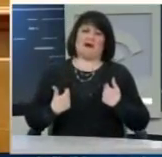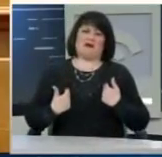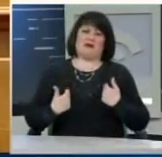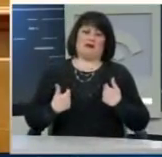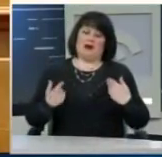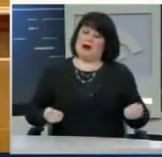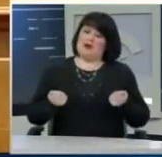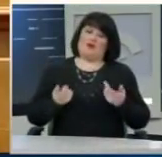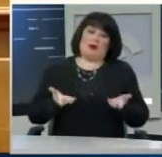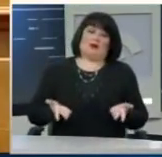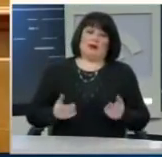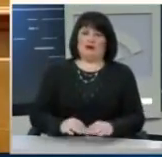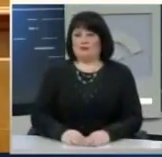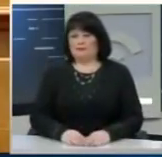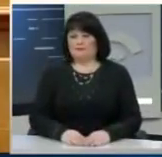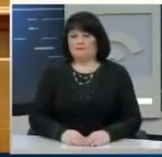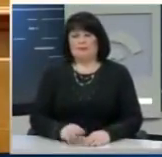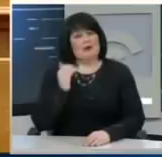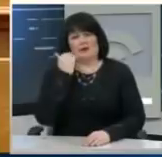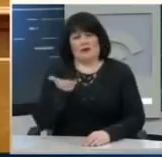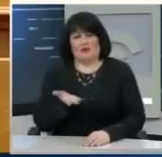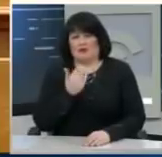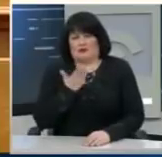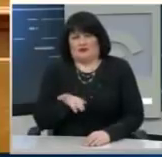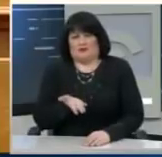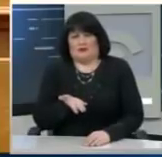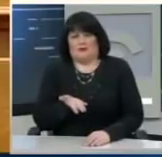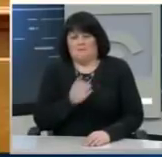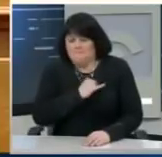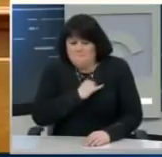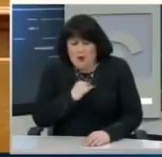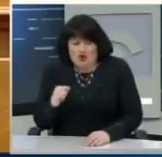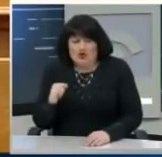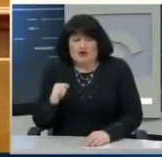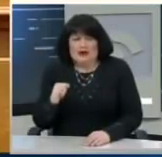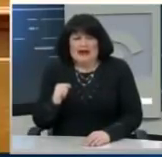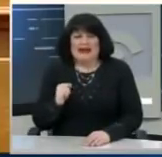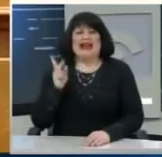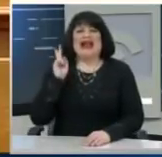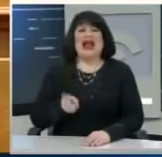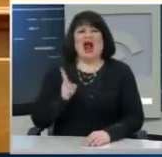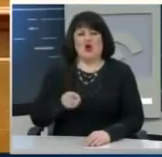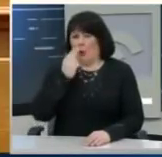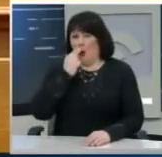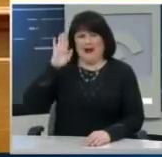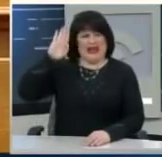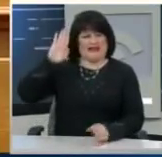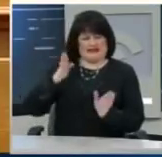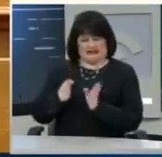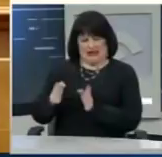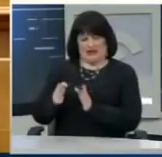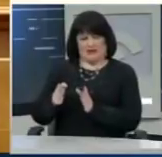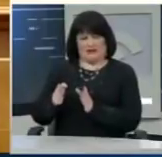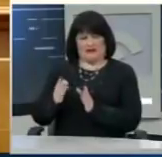τέτοιο. Δεν θα μπορούσαμε ποτέ να βάλουμε το απόλυτο κακό του ναζισμού